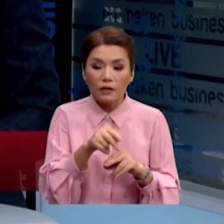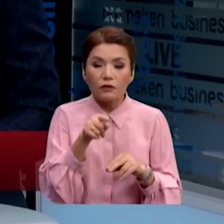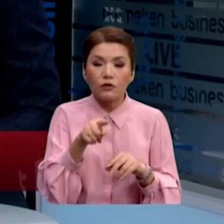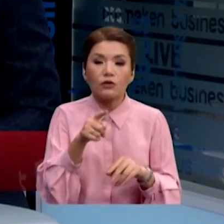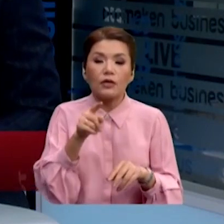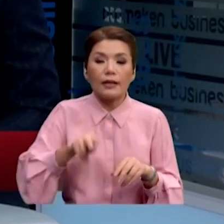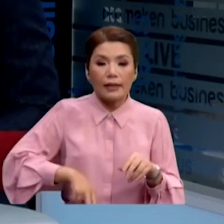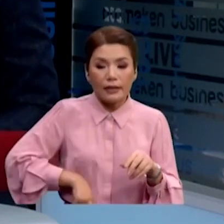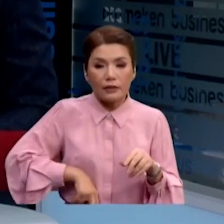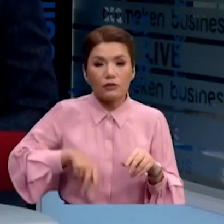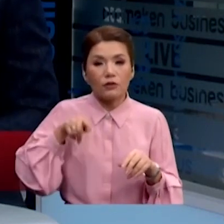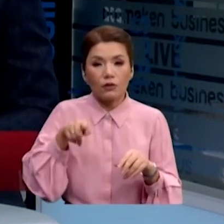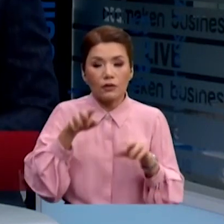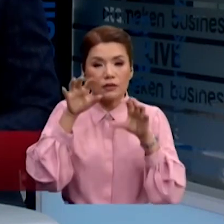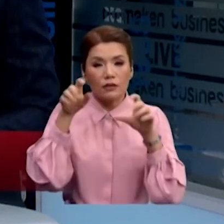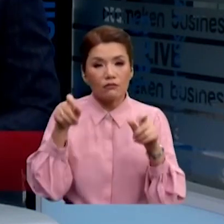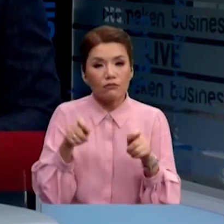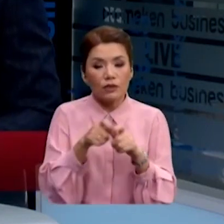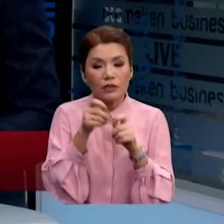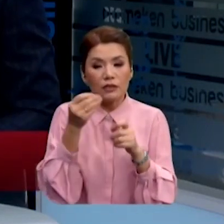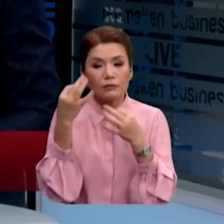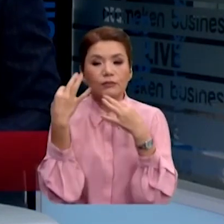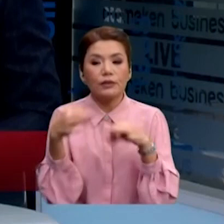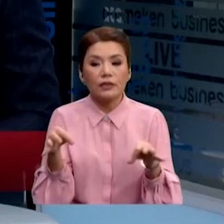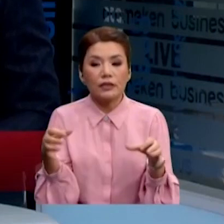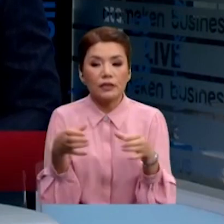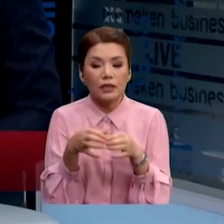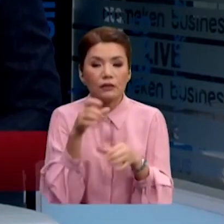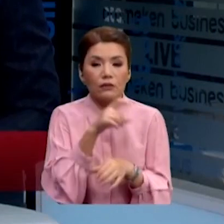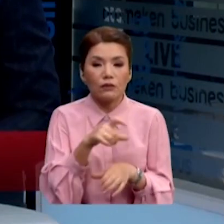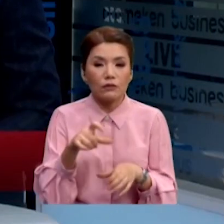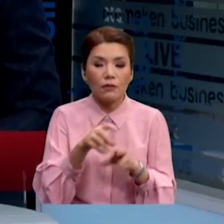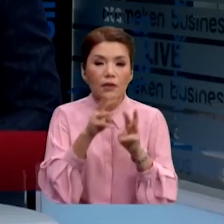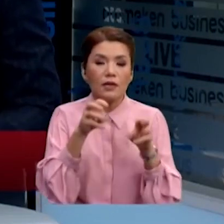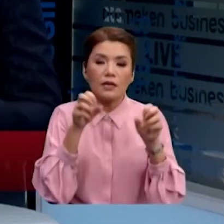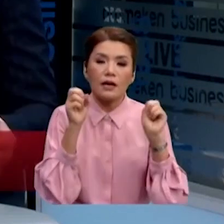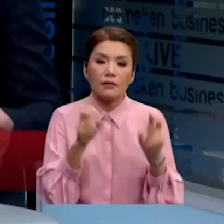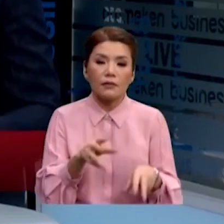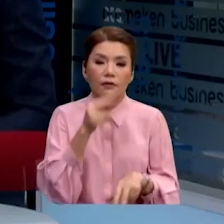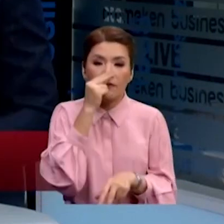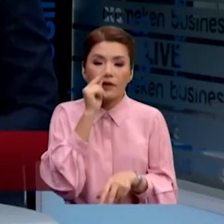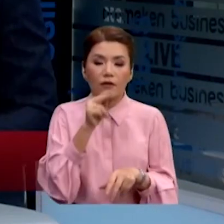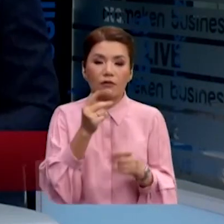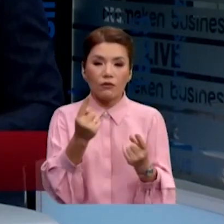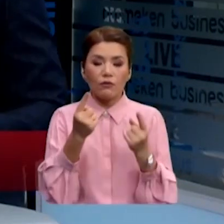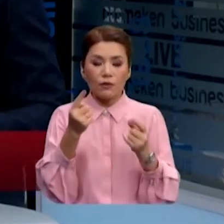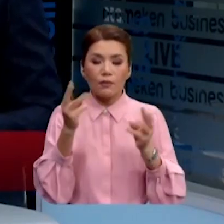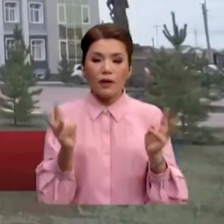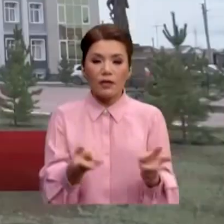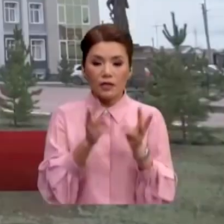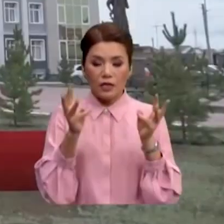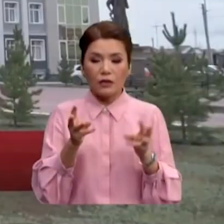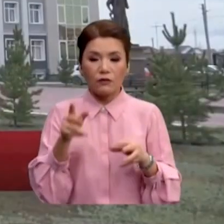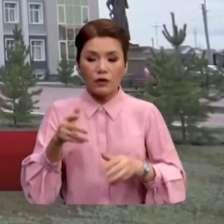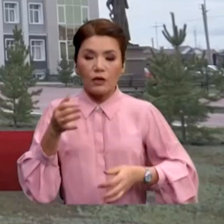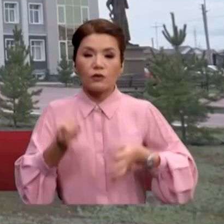что директор лесхоза незаконно и за деньги допустил бригады рабочих в пожароопасный период, а значит, виновен в крупном пожаре. В итоге в